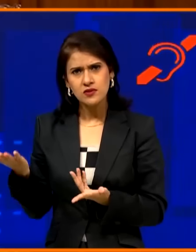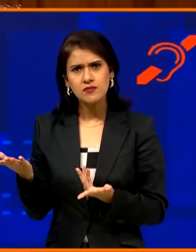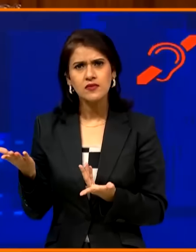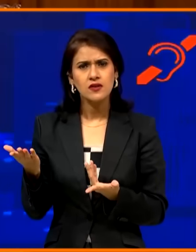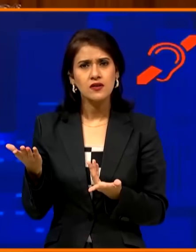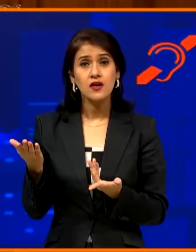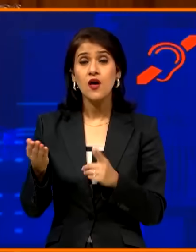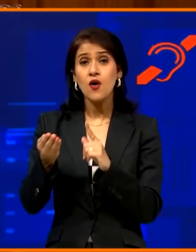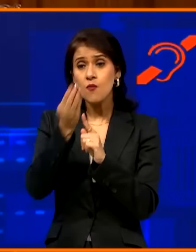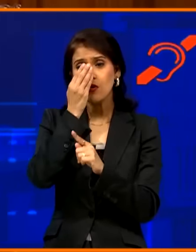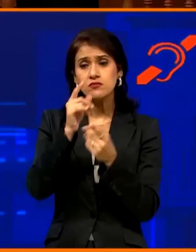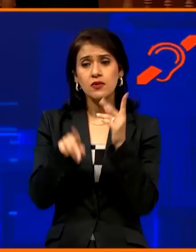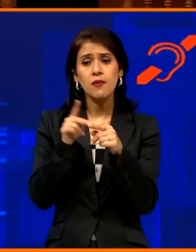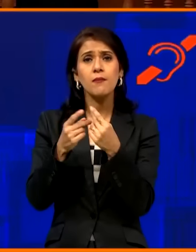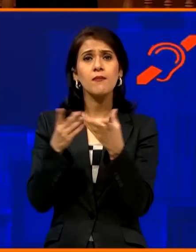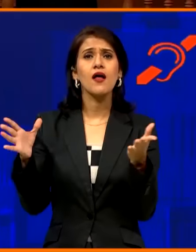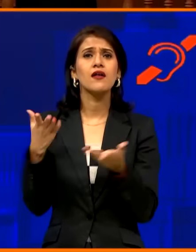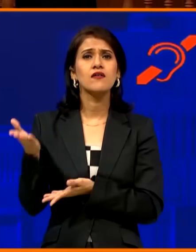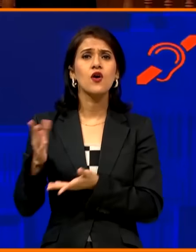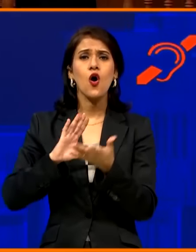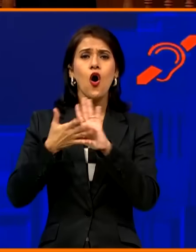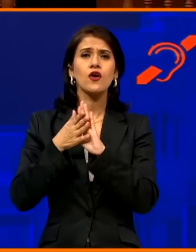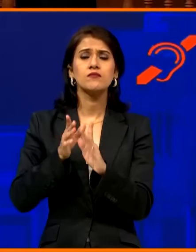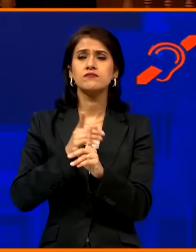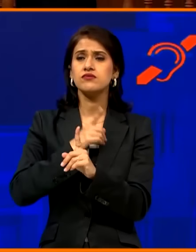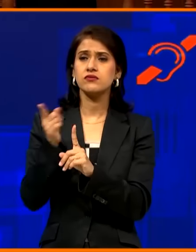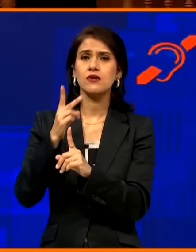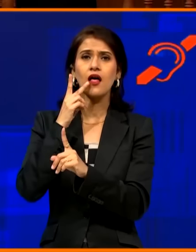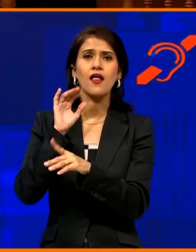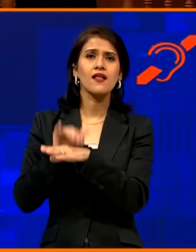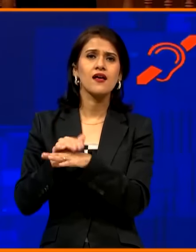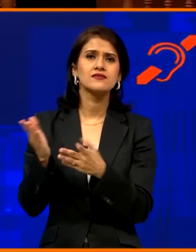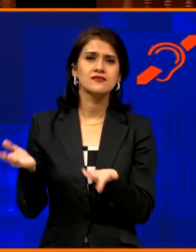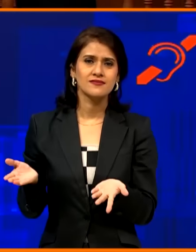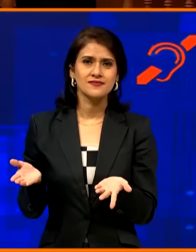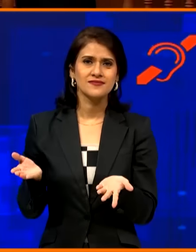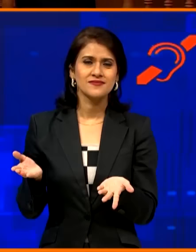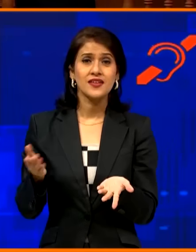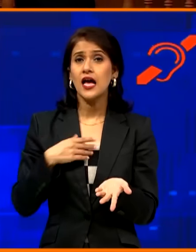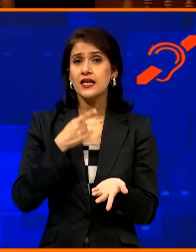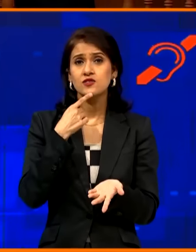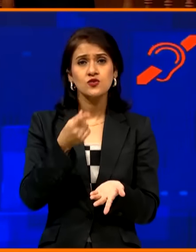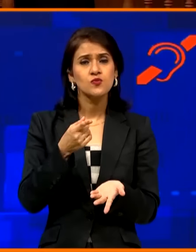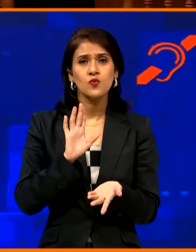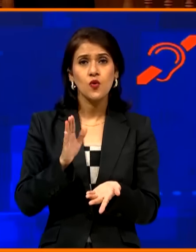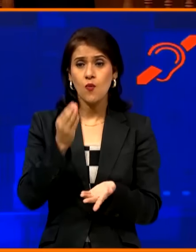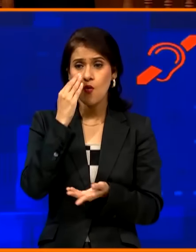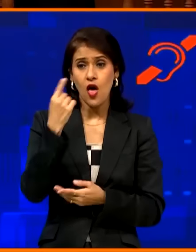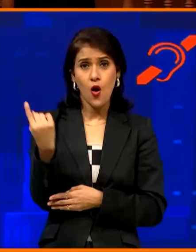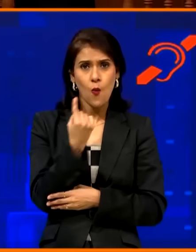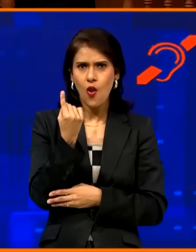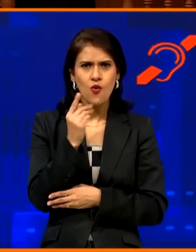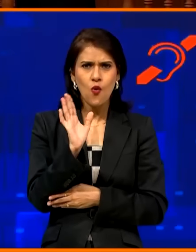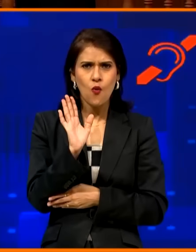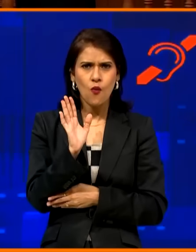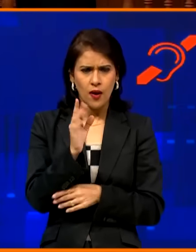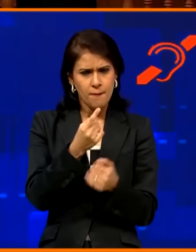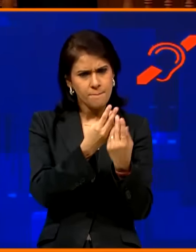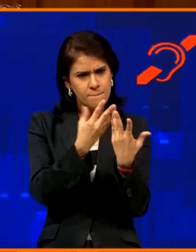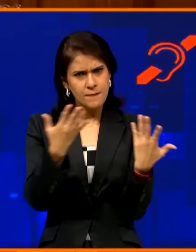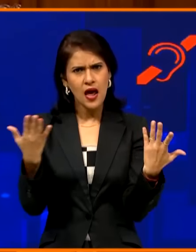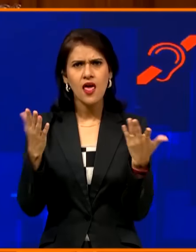मुसलमान का नंबर ज्यादा है तो वो ज्यादा तस्करा उसका हो जाता है पर मैं तो नहीं कहता यह बात कि मुसलमानों के साथ ऐसा हो रहा है सिर्फ मुसलमानों के साथ ऐसा हो